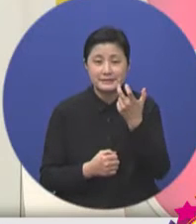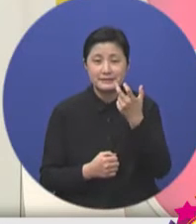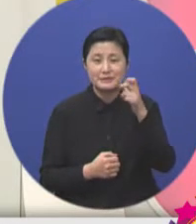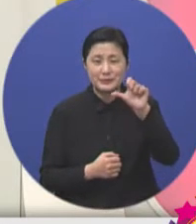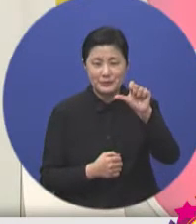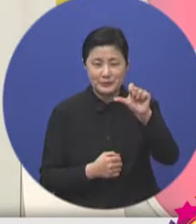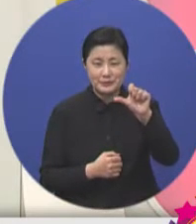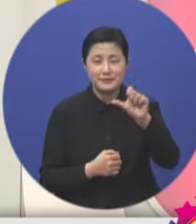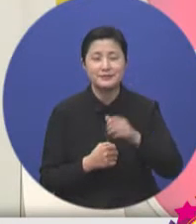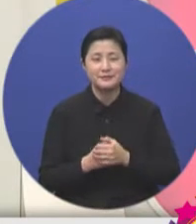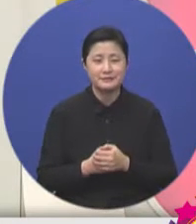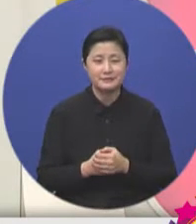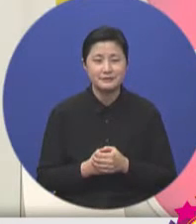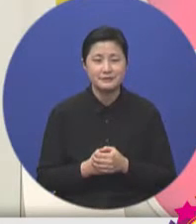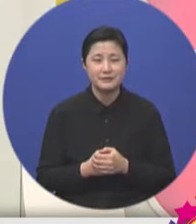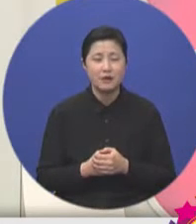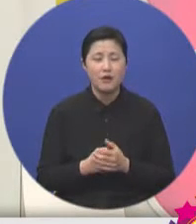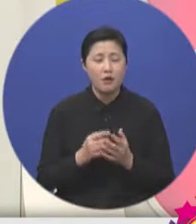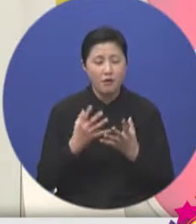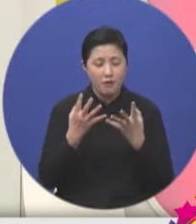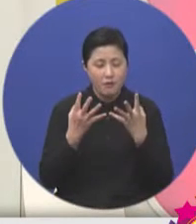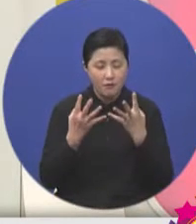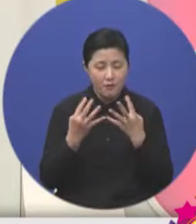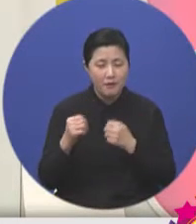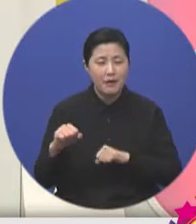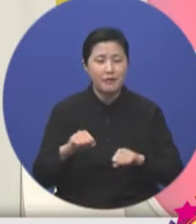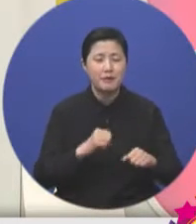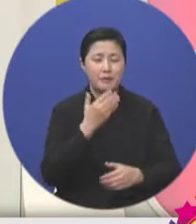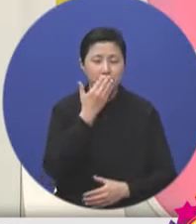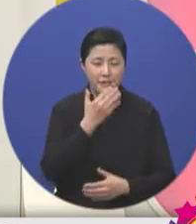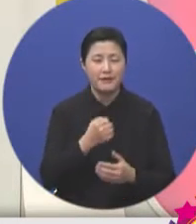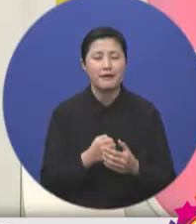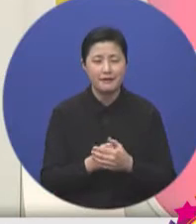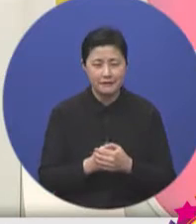5반입니다. 7학년 5반. 7학년 5반. 한참 떼신 것 같아요.